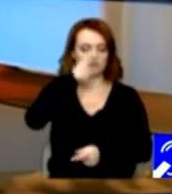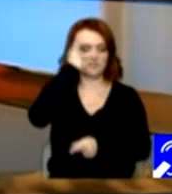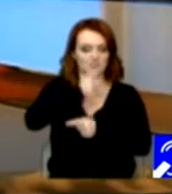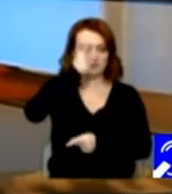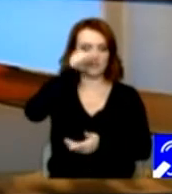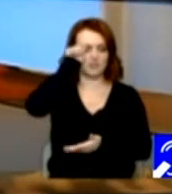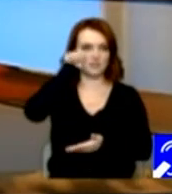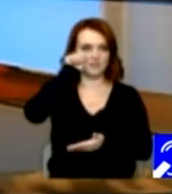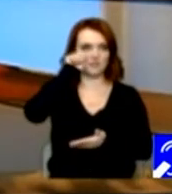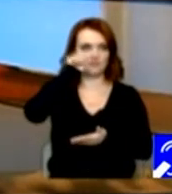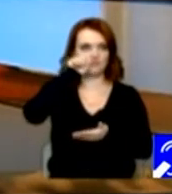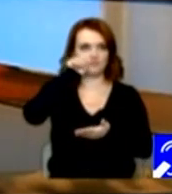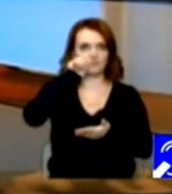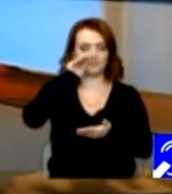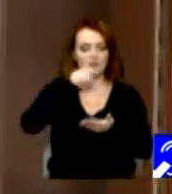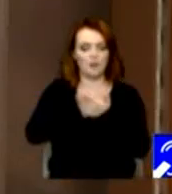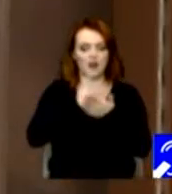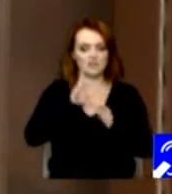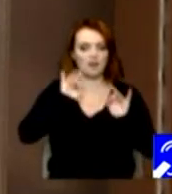și pariuri sportive